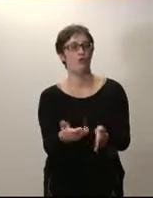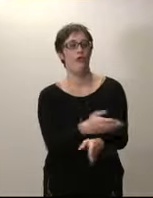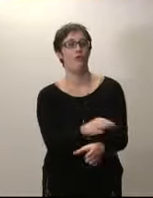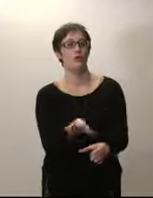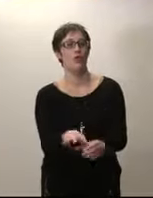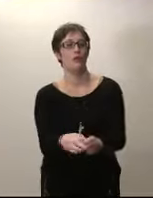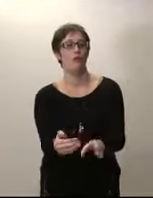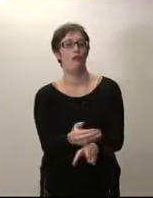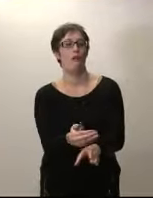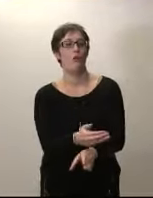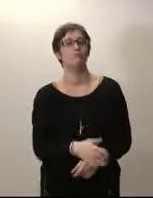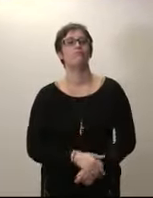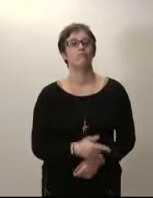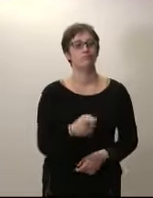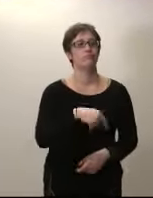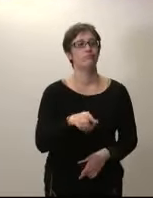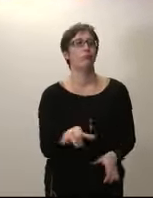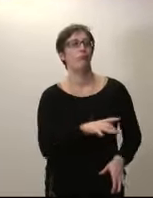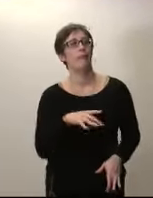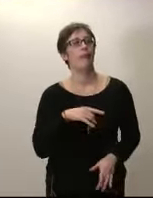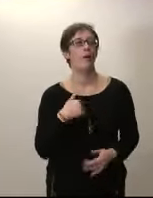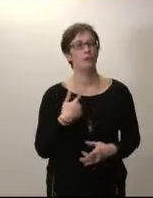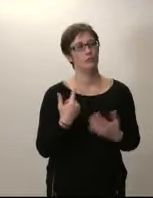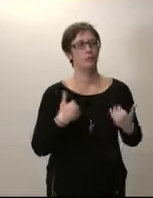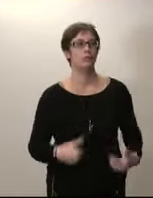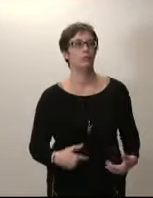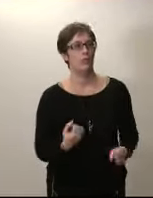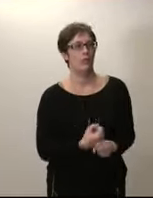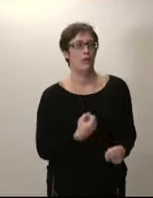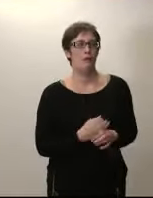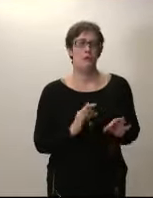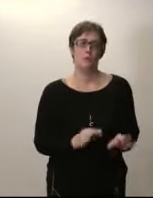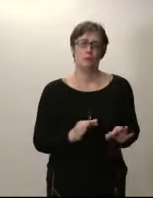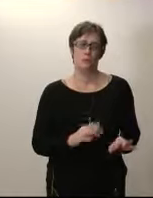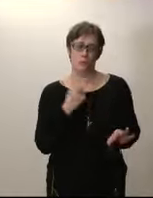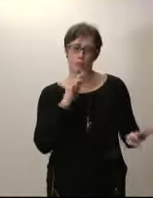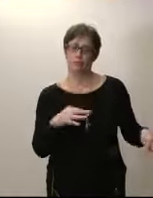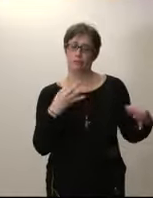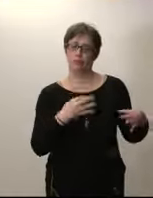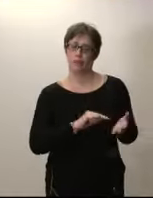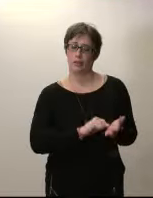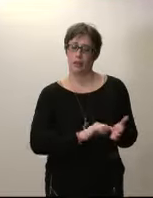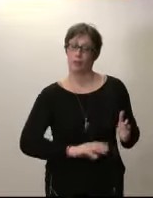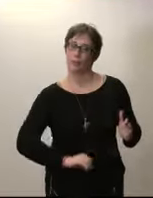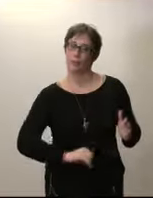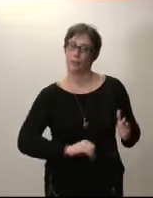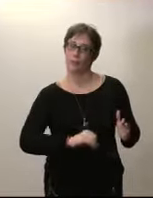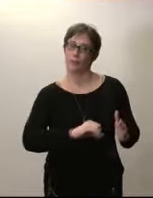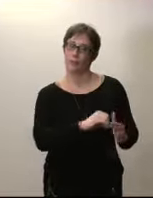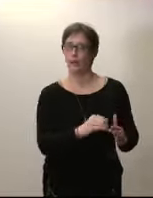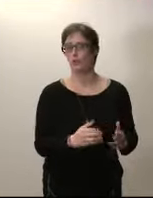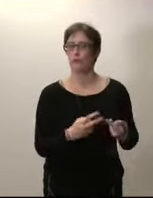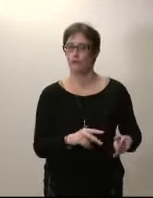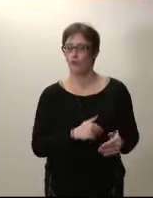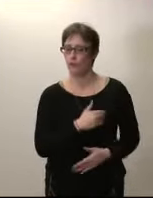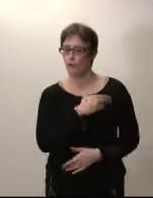Chers Thionvillois, nous avons bien travaillé. Nous avons réduit la dette. La ville va beaucoup mieux par rapport à la situation